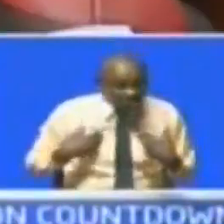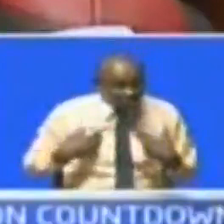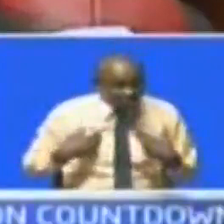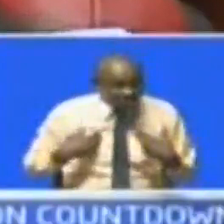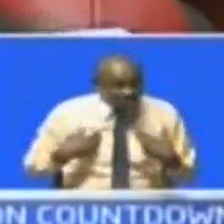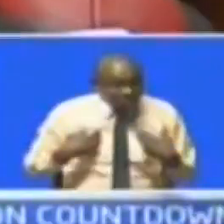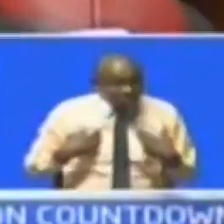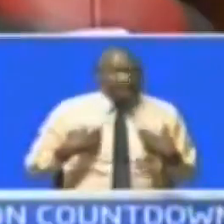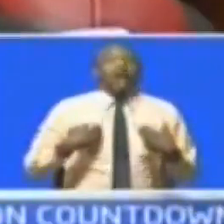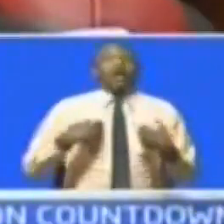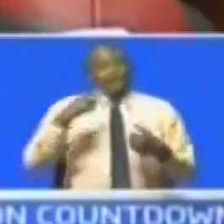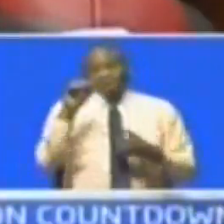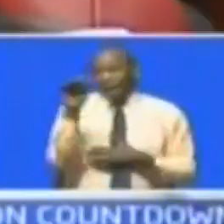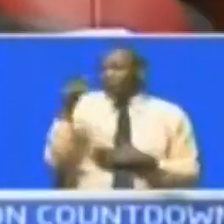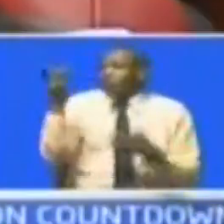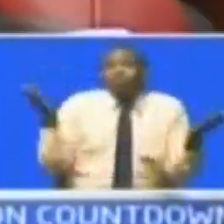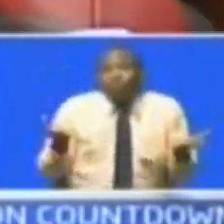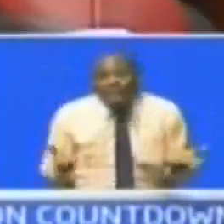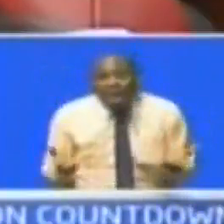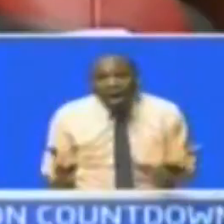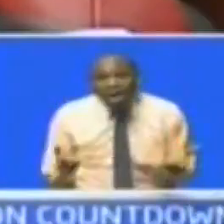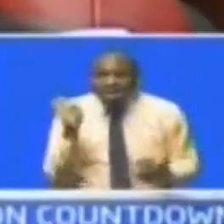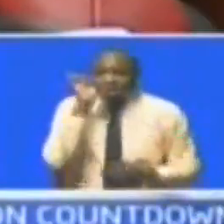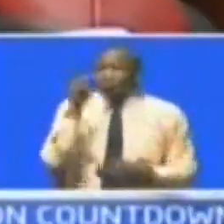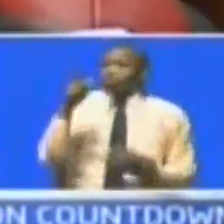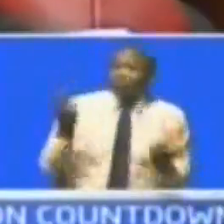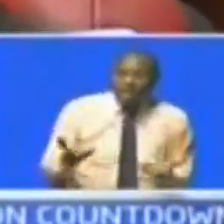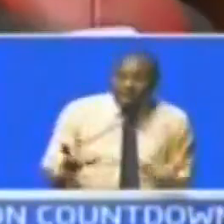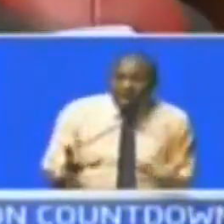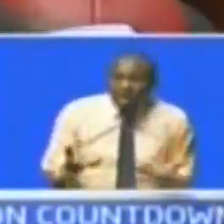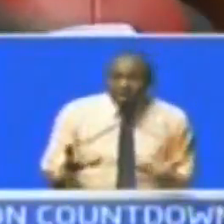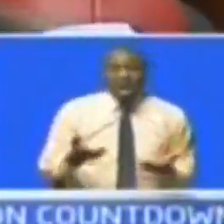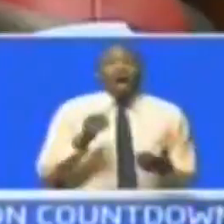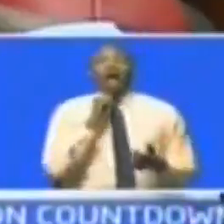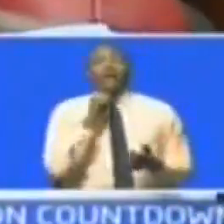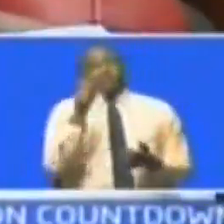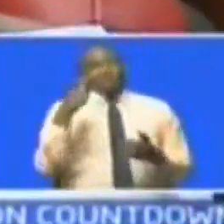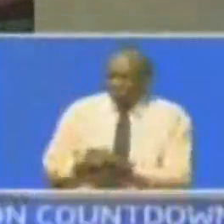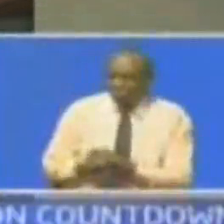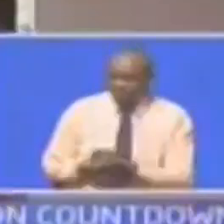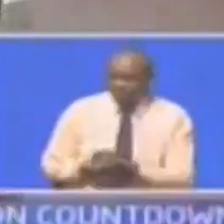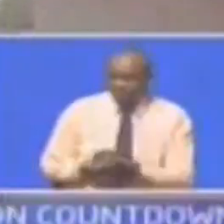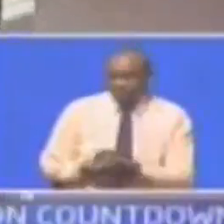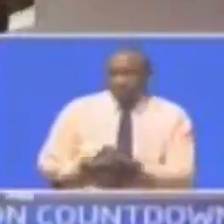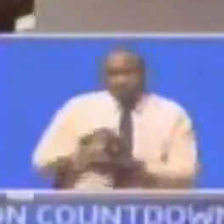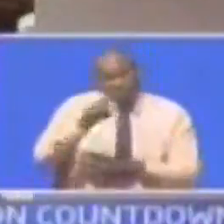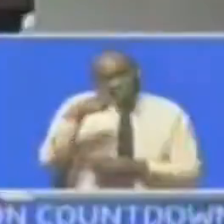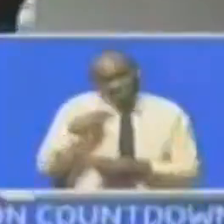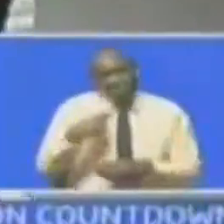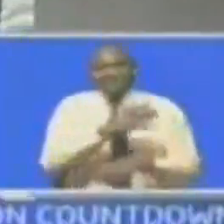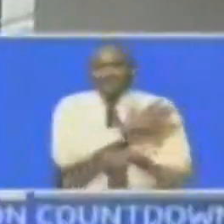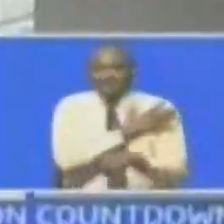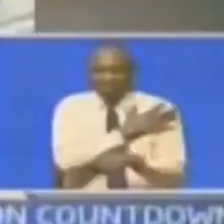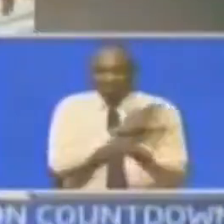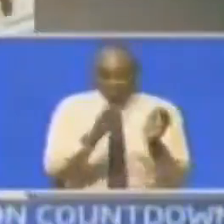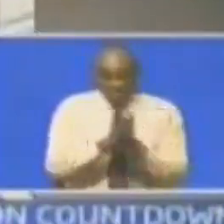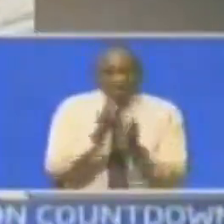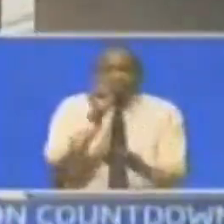Kulikuwa na namna mbalimbali za kuwasiliana na Chiloba, ambaye alikuwa hatua nyingi na waandamanaji waliotokota kwa